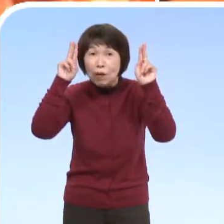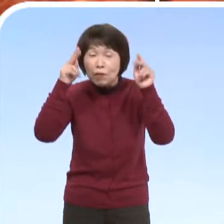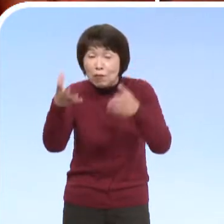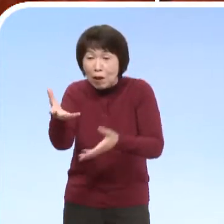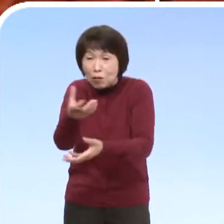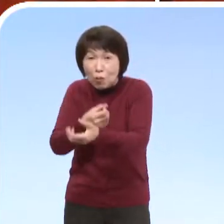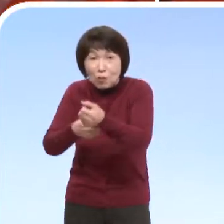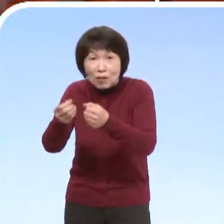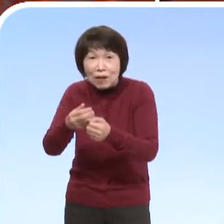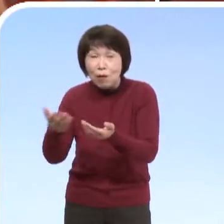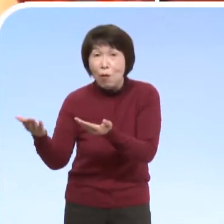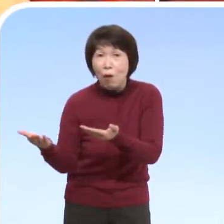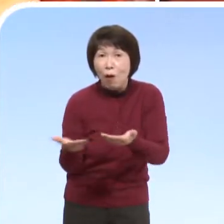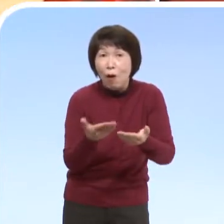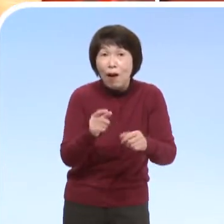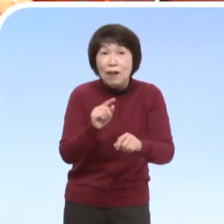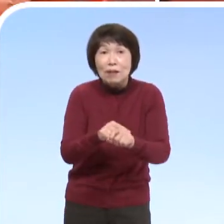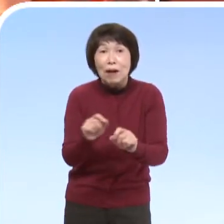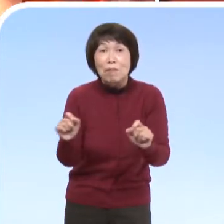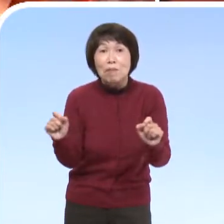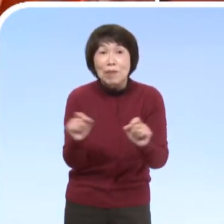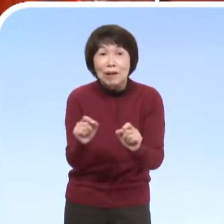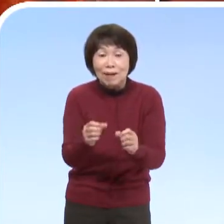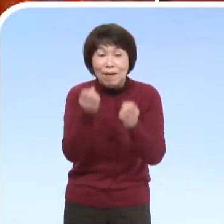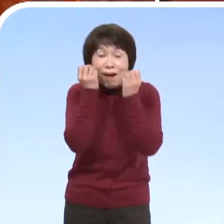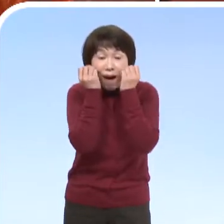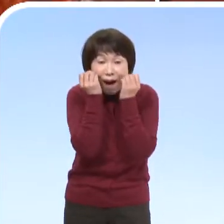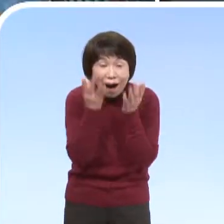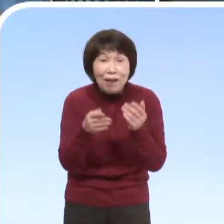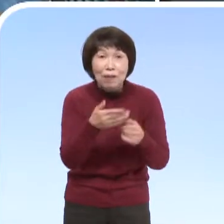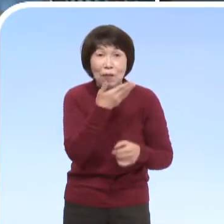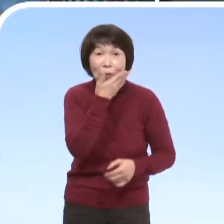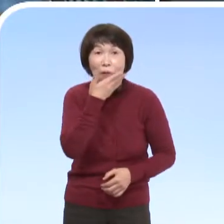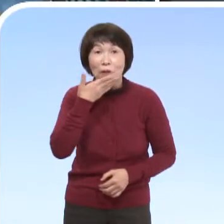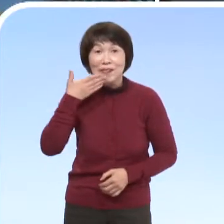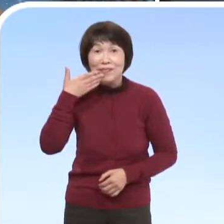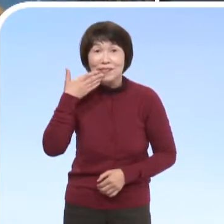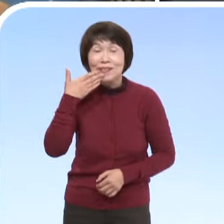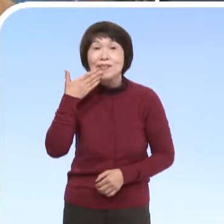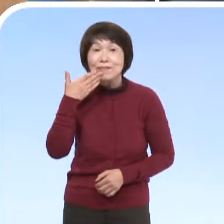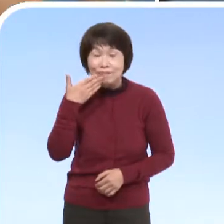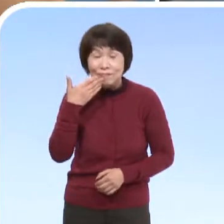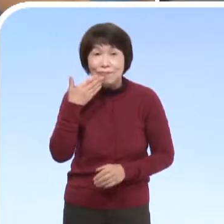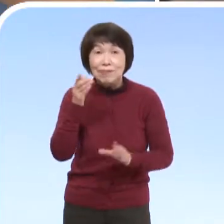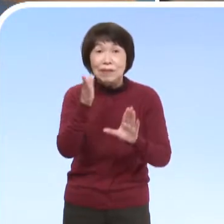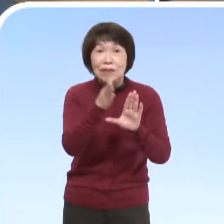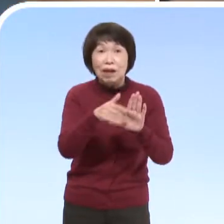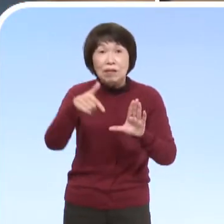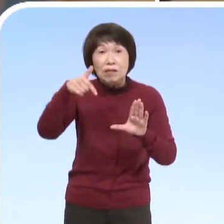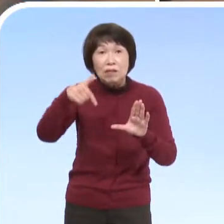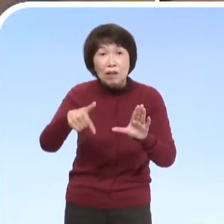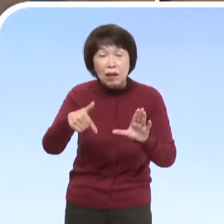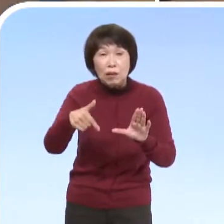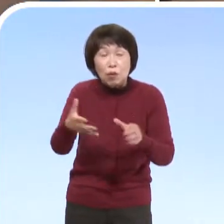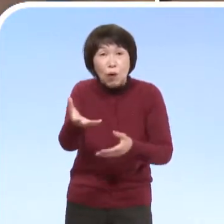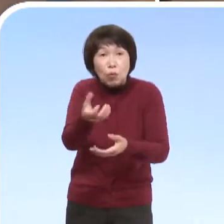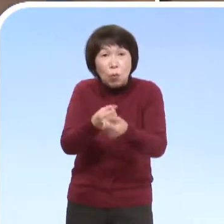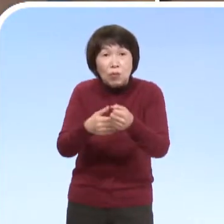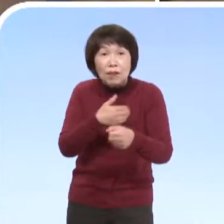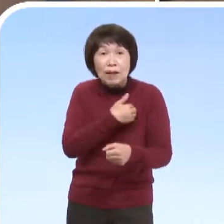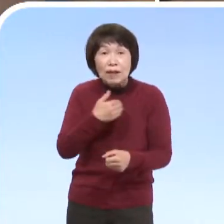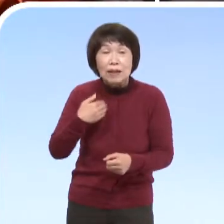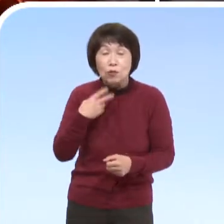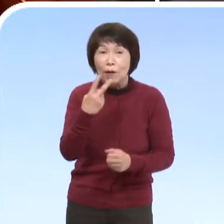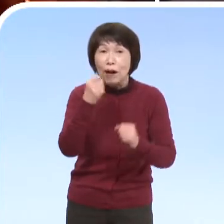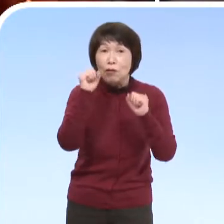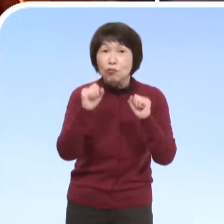、鮮度は抜群。また関西では霞でしか水揚げされていないことから、霞ガニの名称